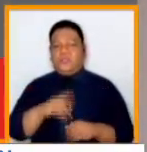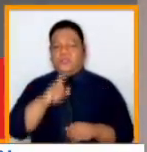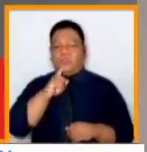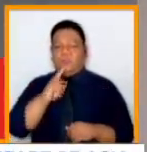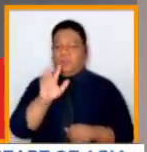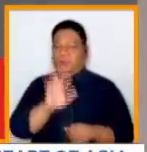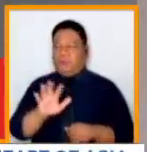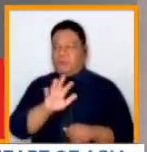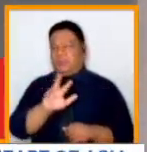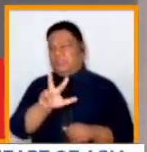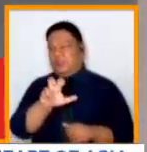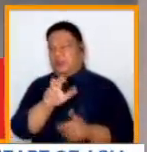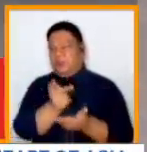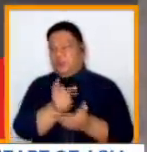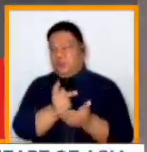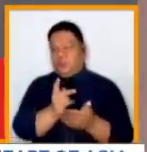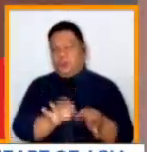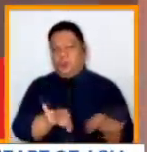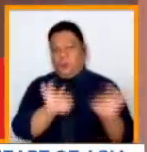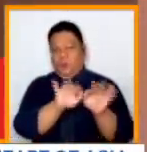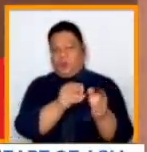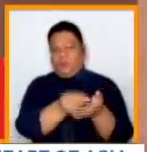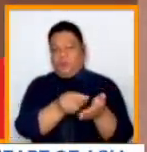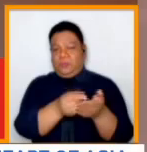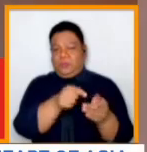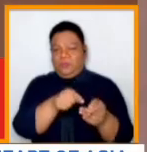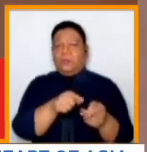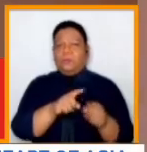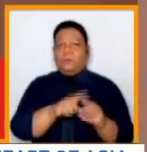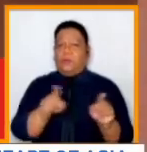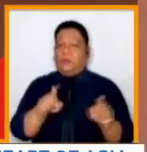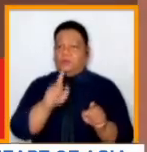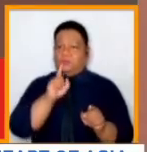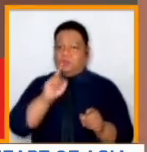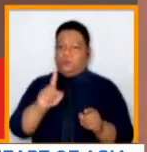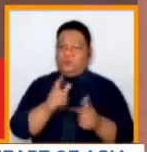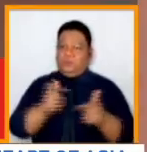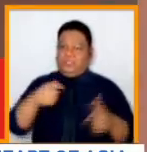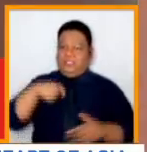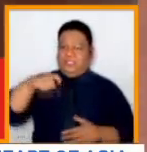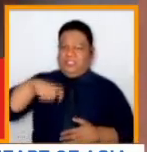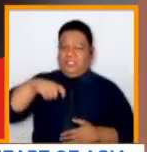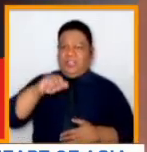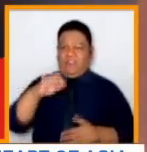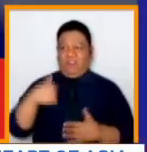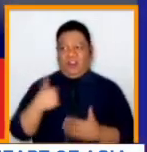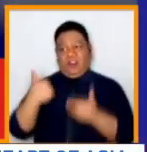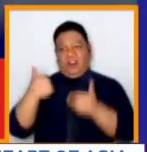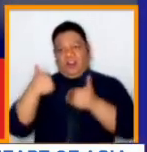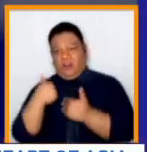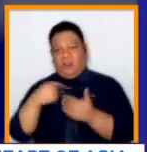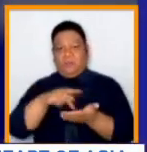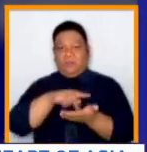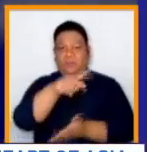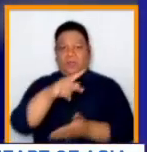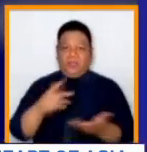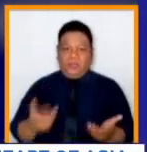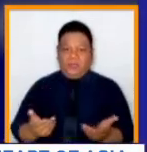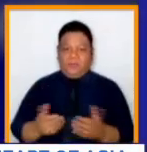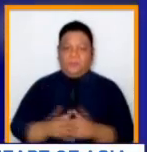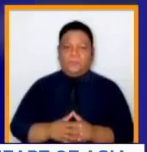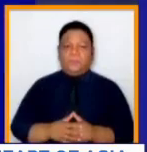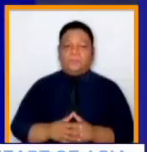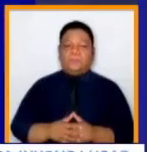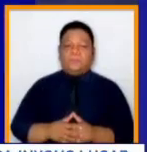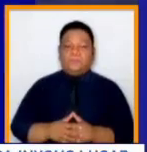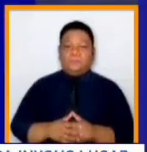parcel, ngunit malaki na umano itong halaga sa kanya kung siya ang sasalo ng bayad ng customer. Kinumpirma naman ng